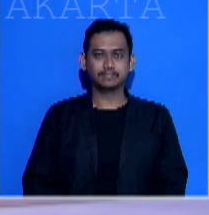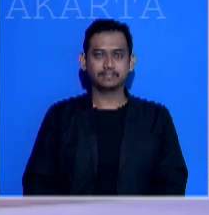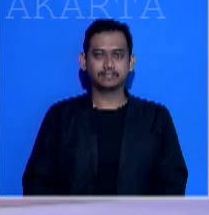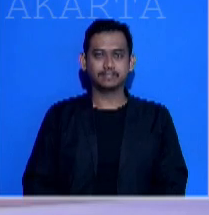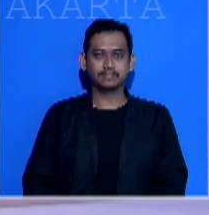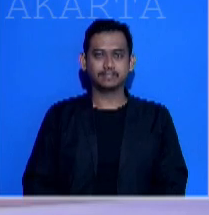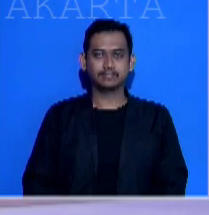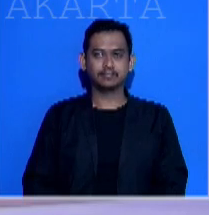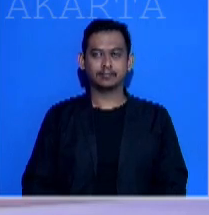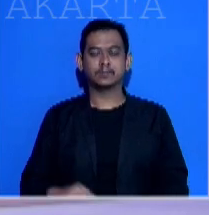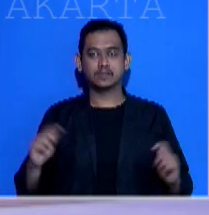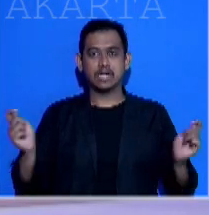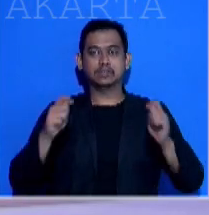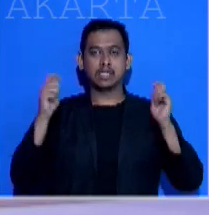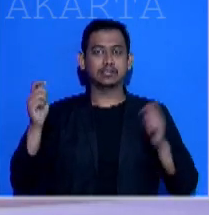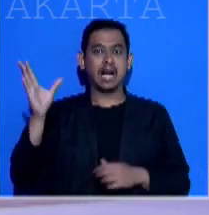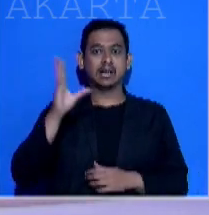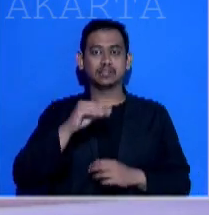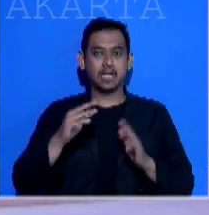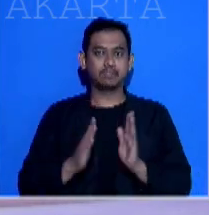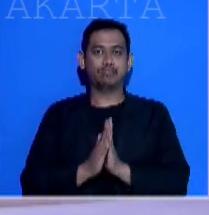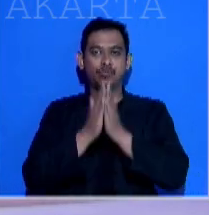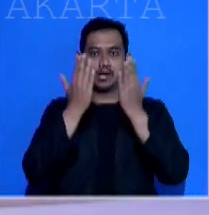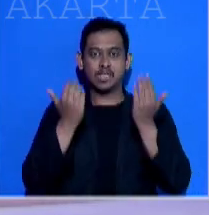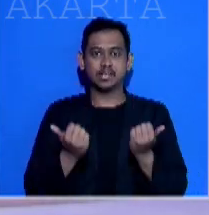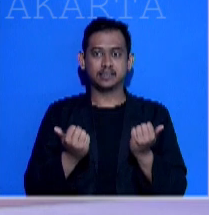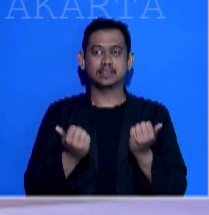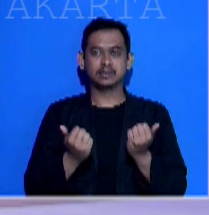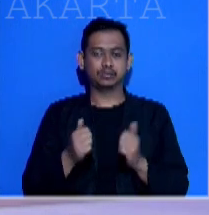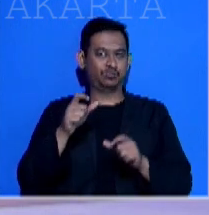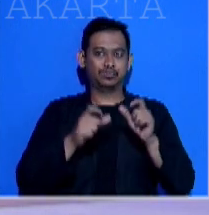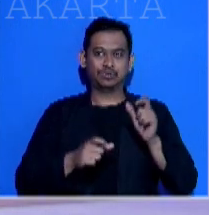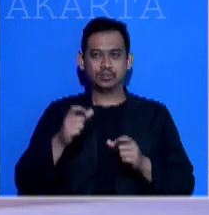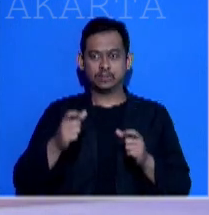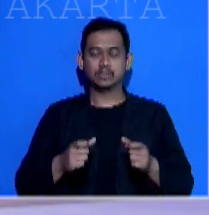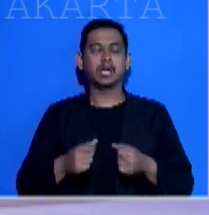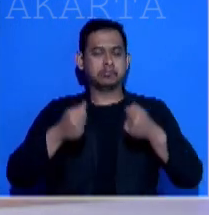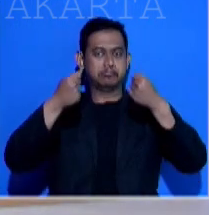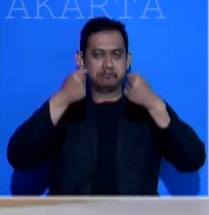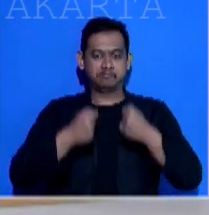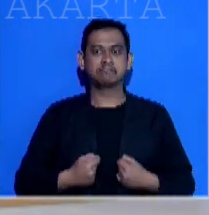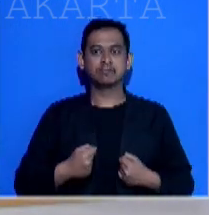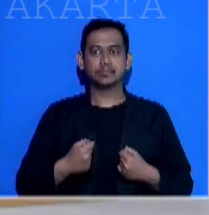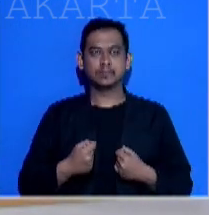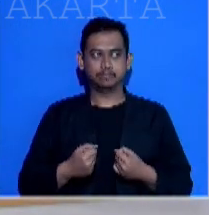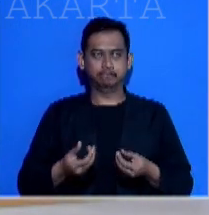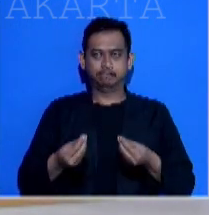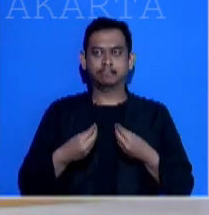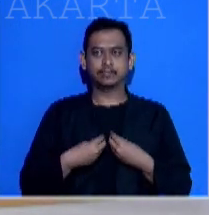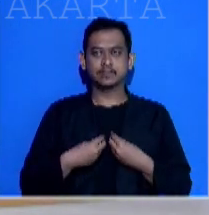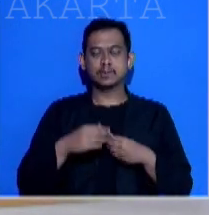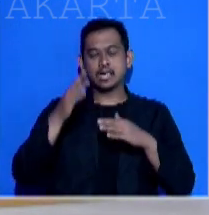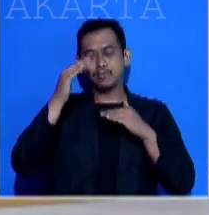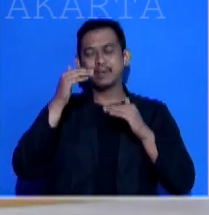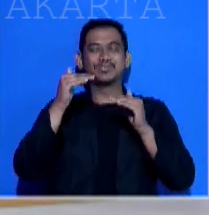Dalam rangka perayaan Hari Raya Waisak, warga binaan lapas kelas 2B Yogyakarta mendapatkan pemotongan masa tahanan. Sebanyak